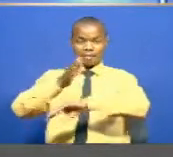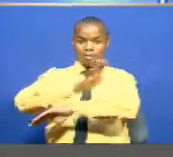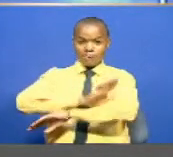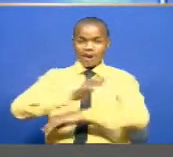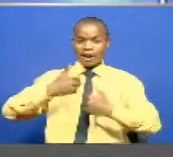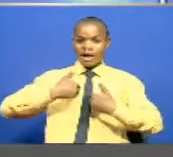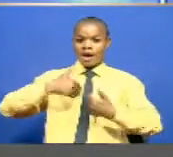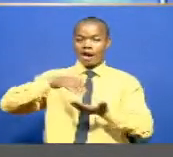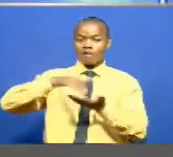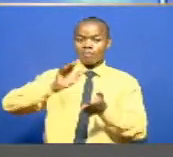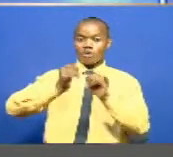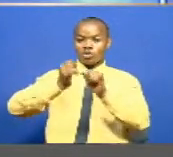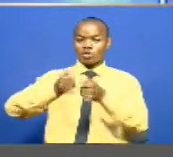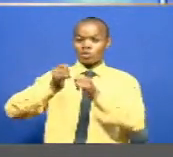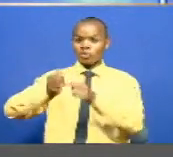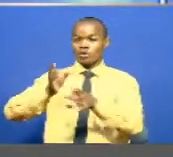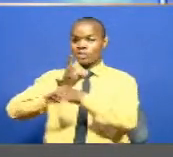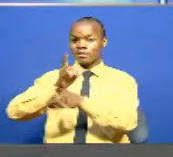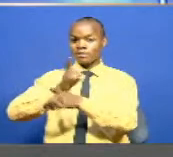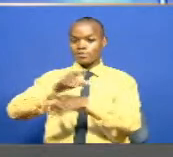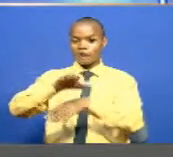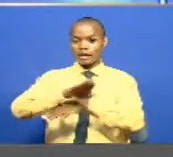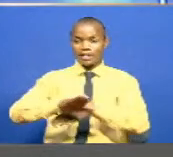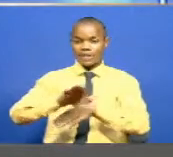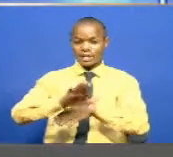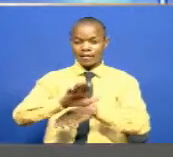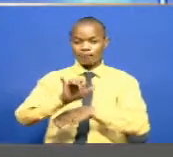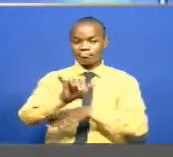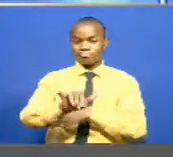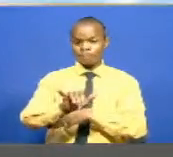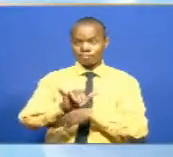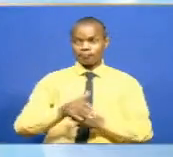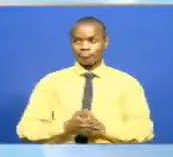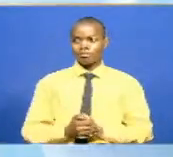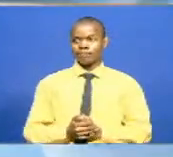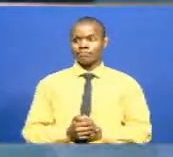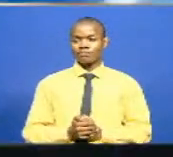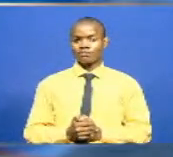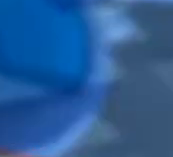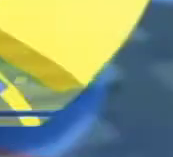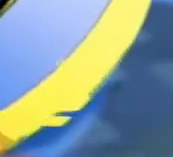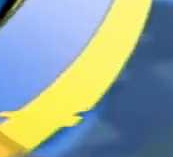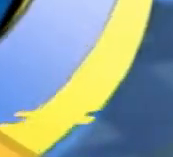zaidi kutoka sehemu nyinginezo za humo nchini. Usiende mbali.